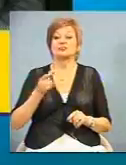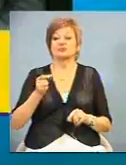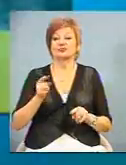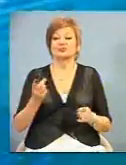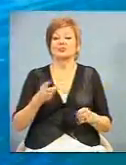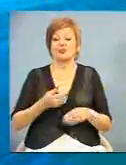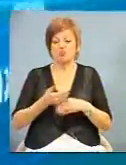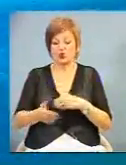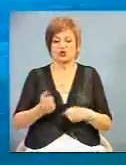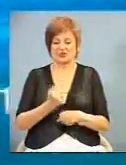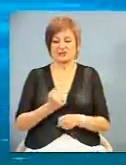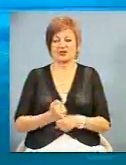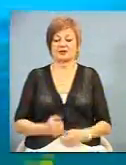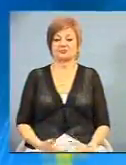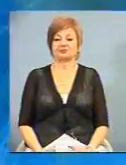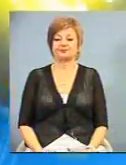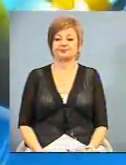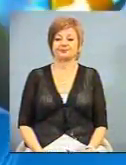наведемо позже.